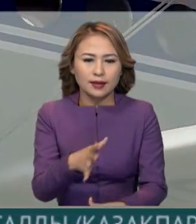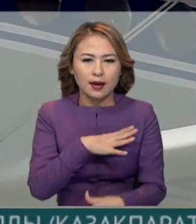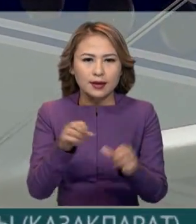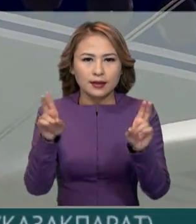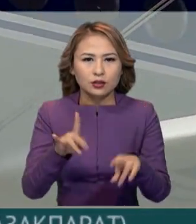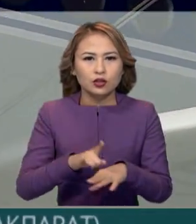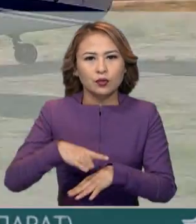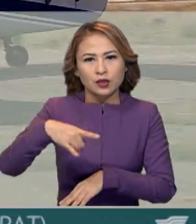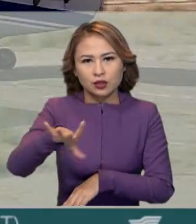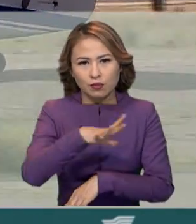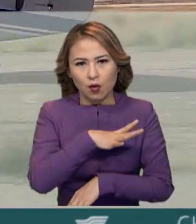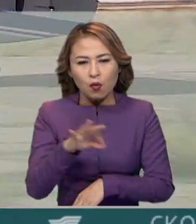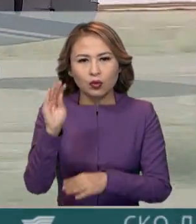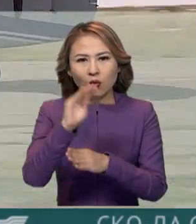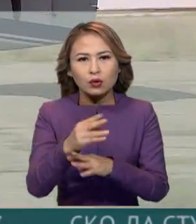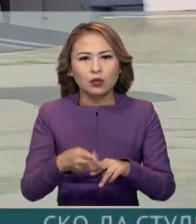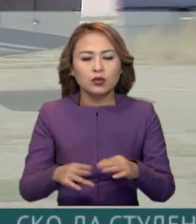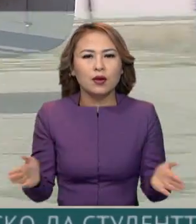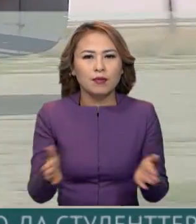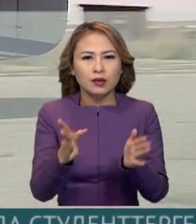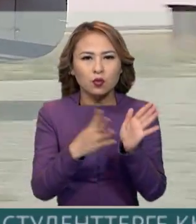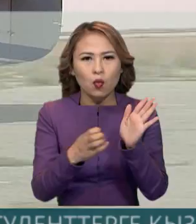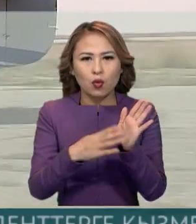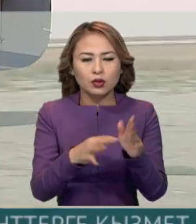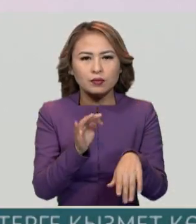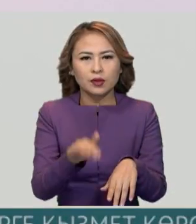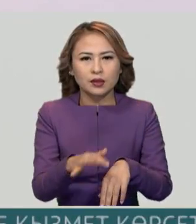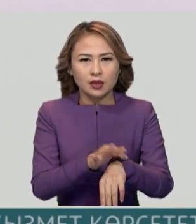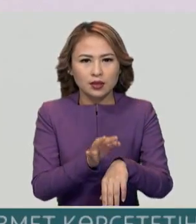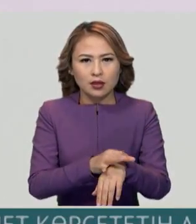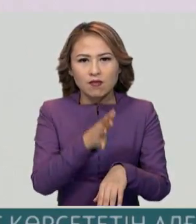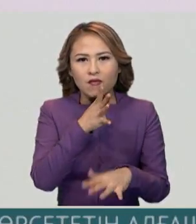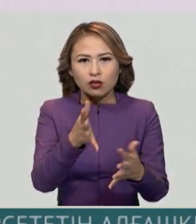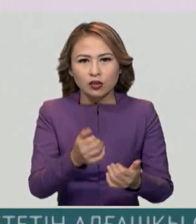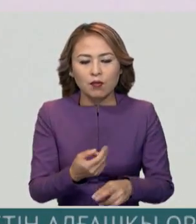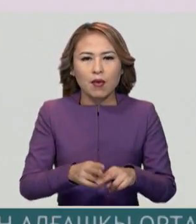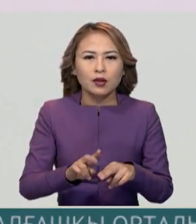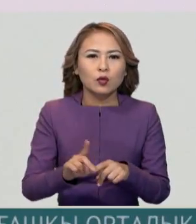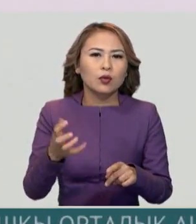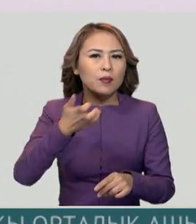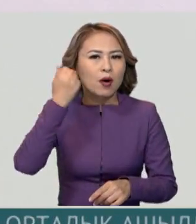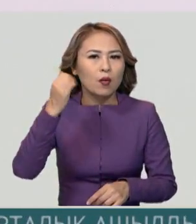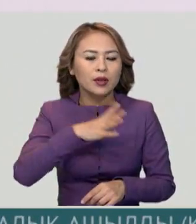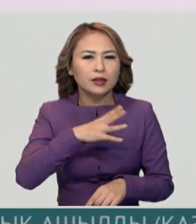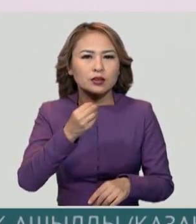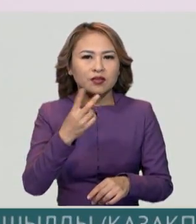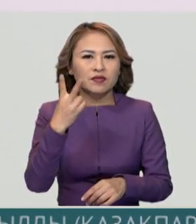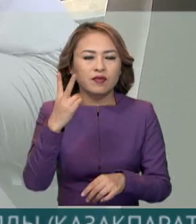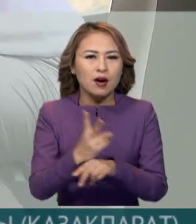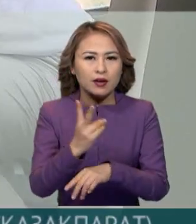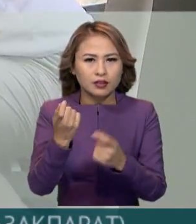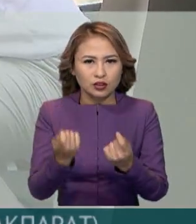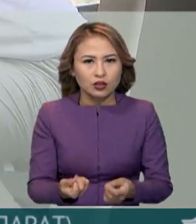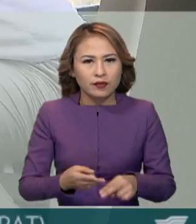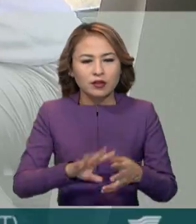жабдықталған арнайы тікұшақпен жетеді. Оны қолдану сағатына 900 мың теңге тұрса, ұшақты пайдалану құны одан 2 есе